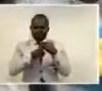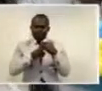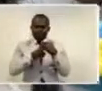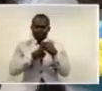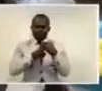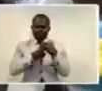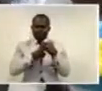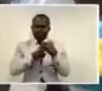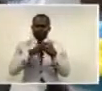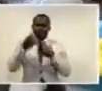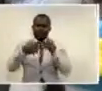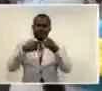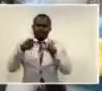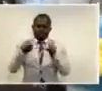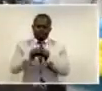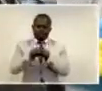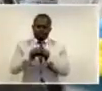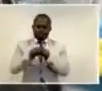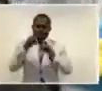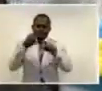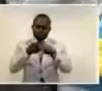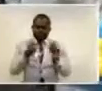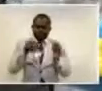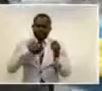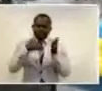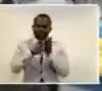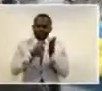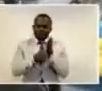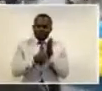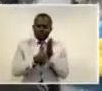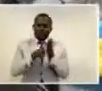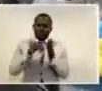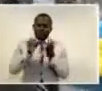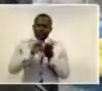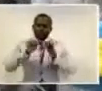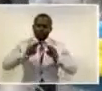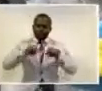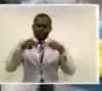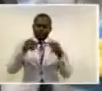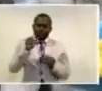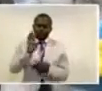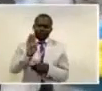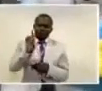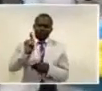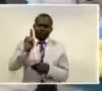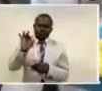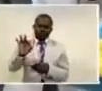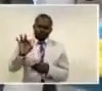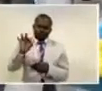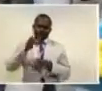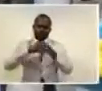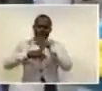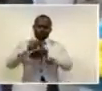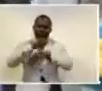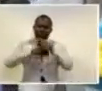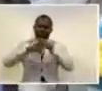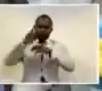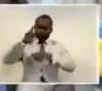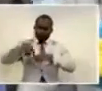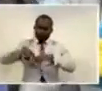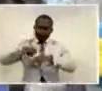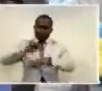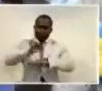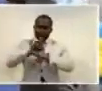87,580 mukomereza aho rero ariko tukaba dufite ikibazo kuko twasinye kontra na PDF hari uruganda bagombye kuba twarateretse ubwira